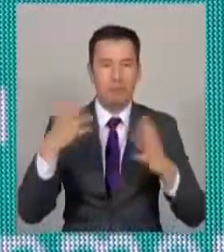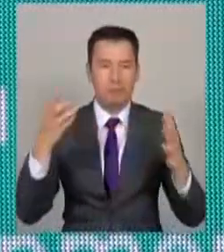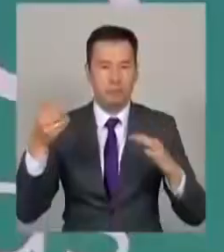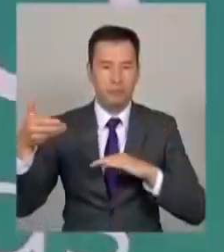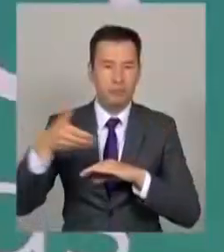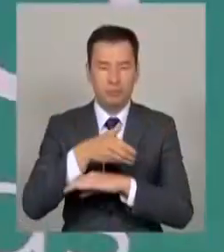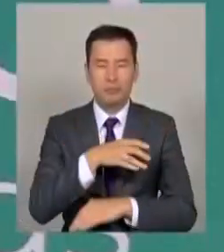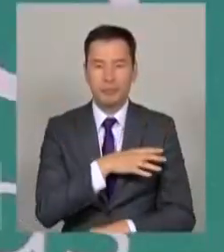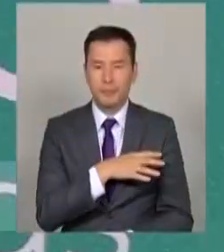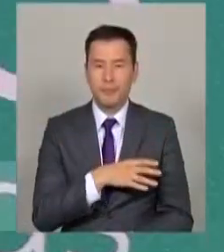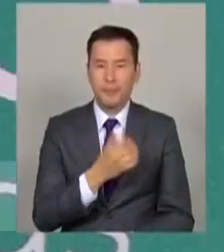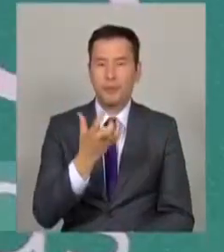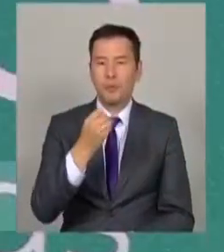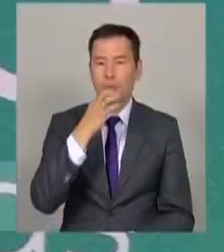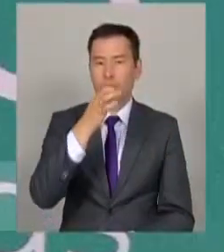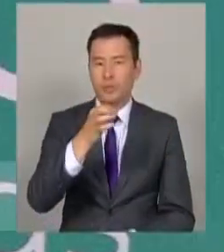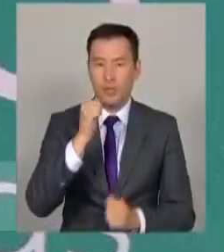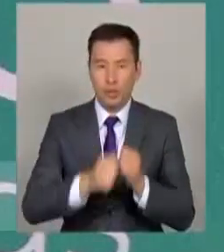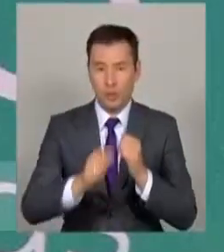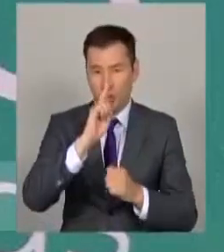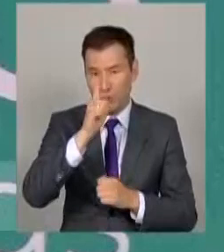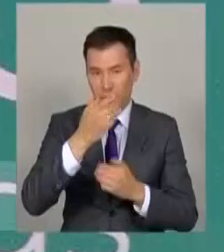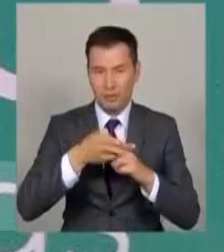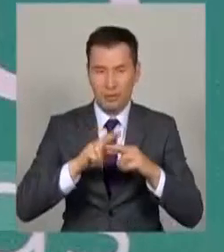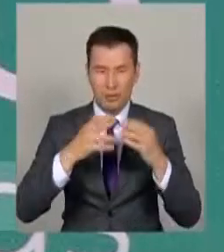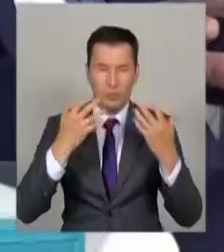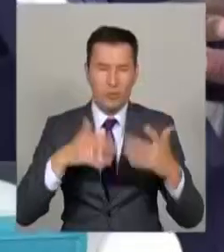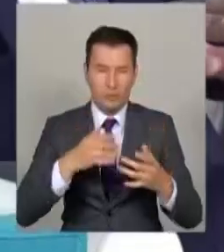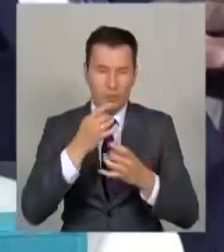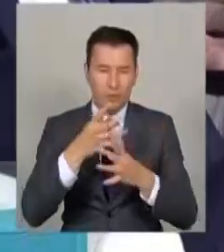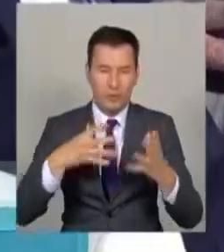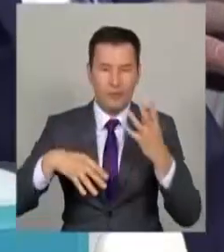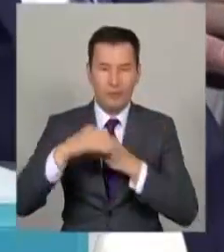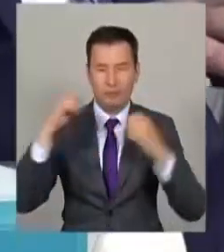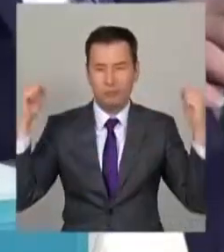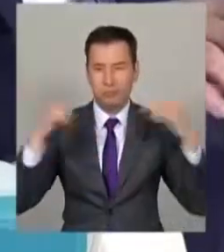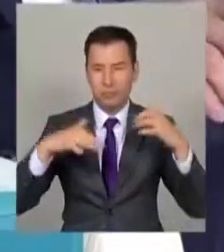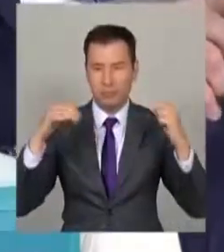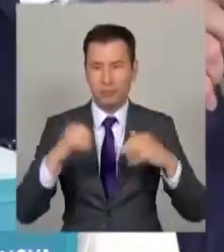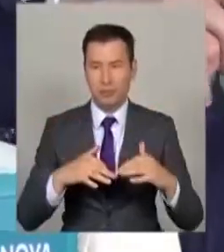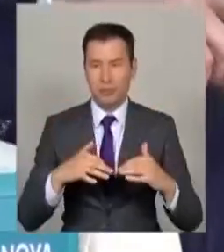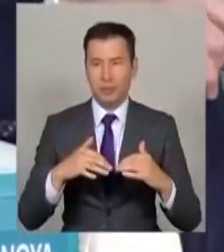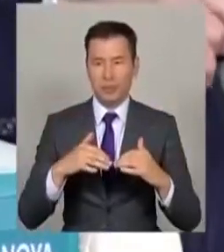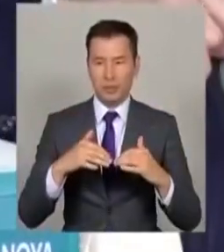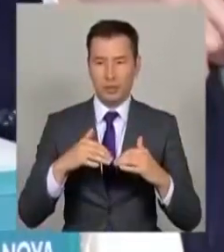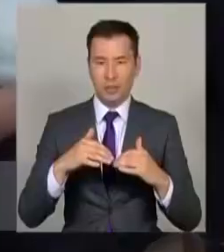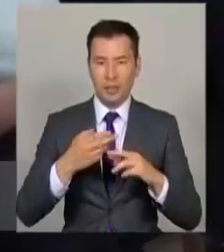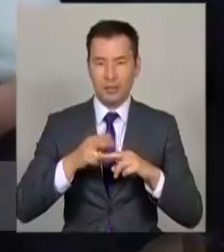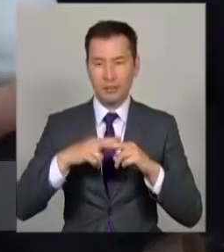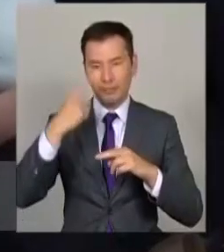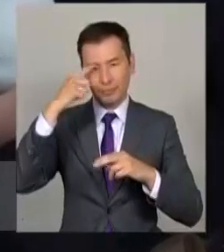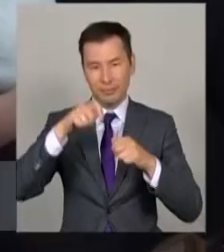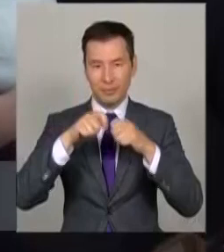тартылды. Айта кетейік, жыл сайын дәстүрлі түрде өтетін форумға Еуразиялық даму банкі мұрындық болып отыр. Ұйымдастырушылардың сөзінше,